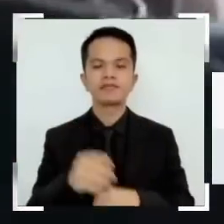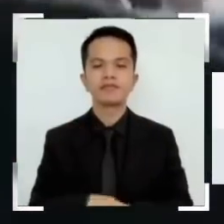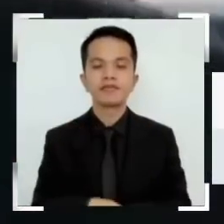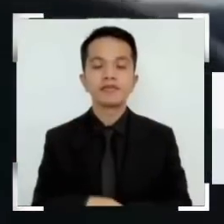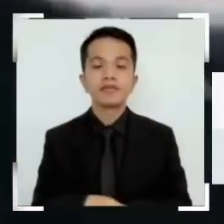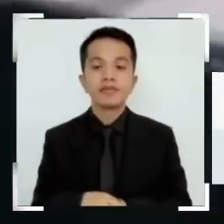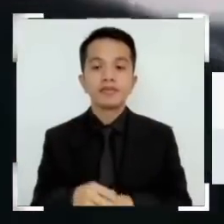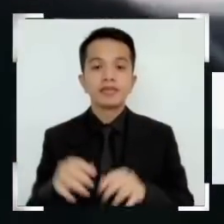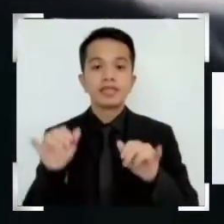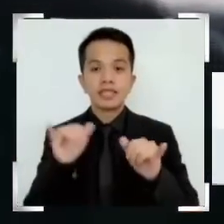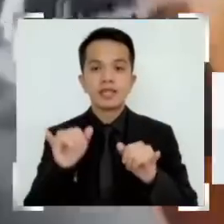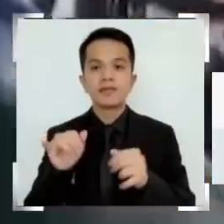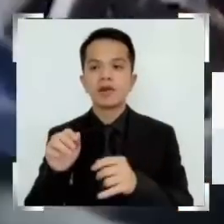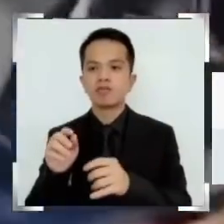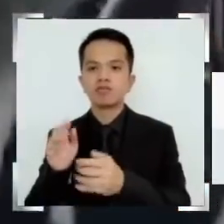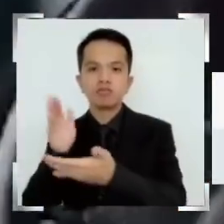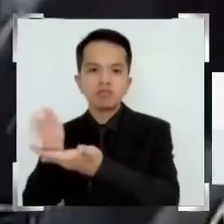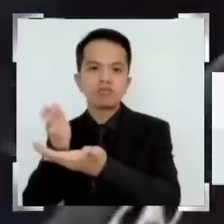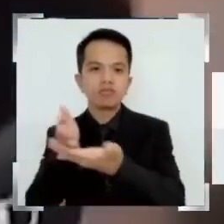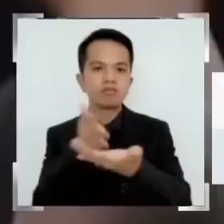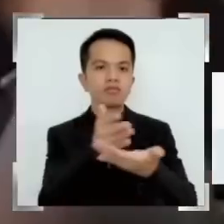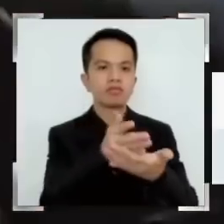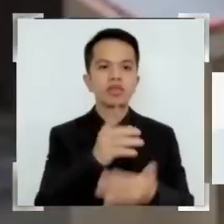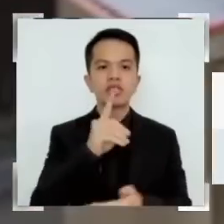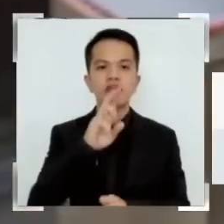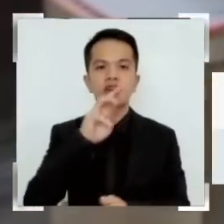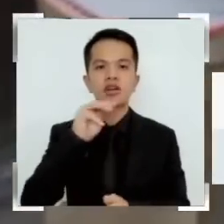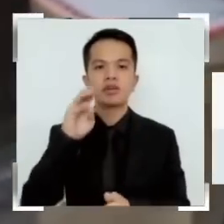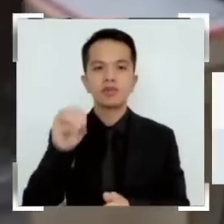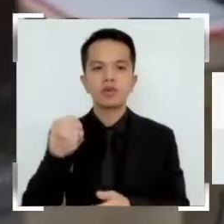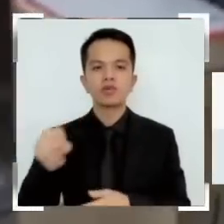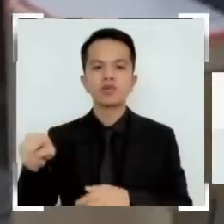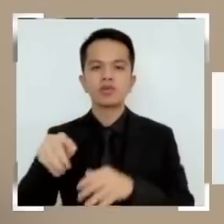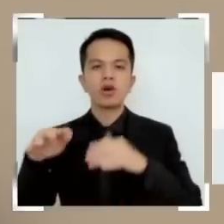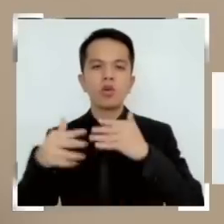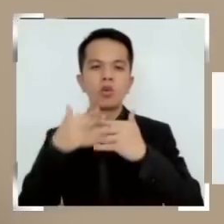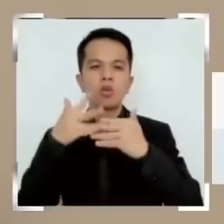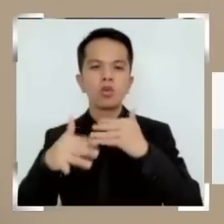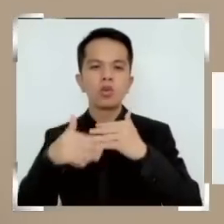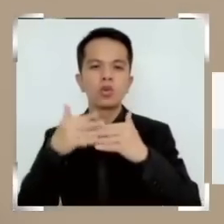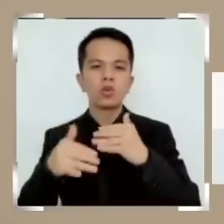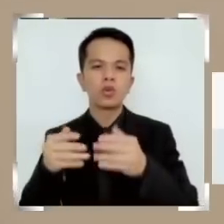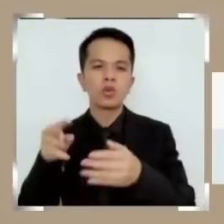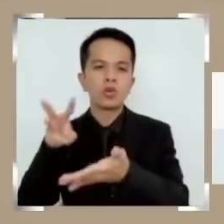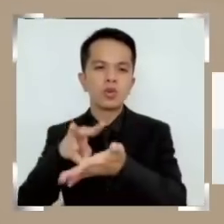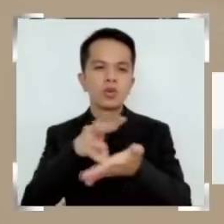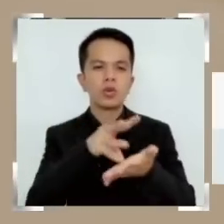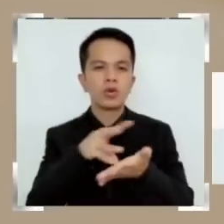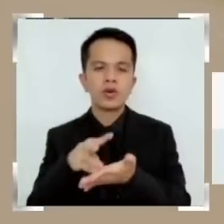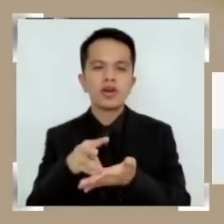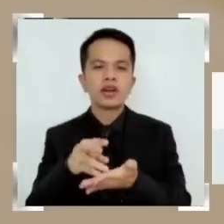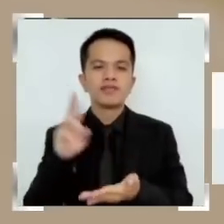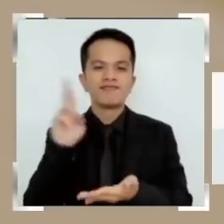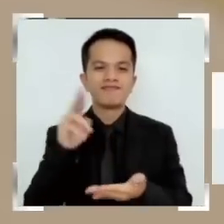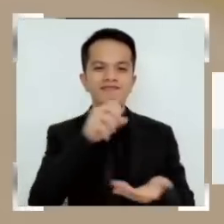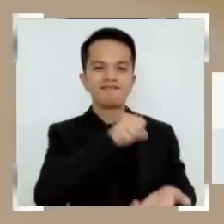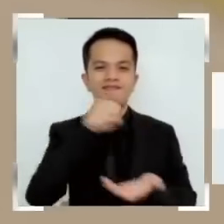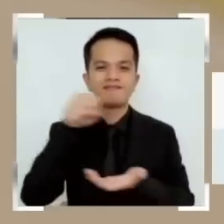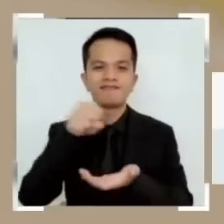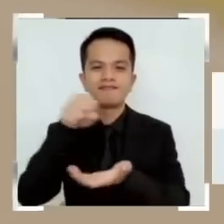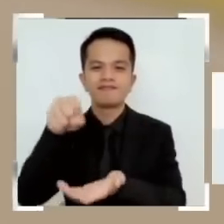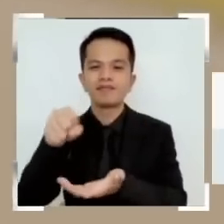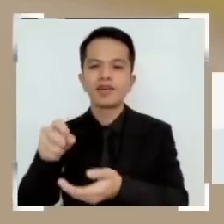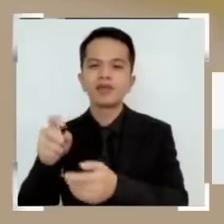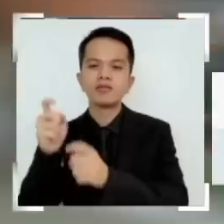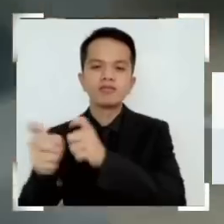na ang mga tauhan ng DRRMO sa mga coastal area. Nakahanda na rin ang kanilang mga relief packs para sa mga residenteng maapektuhan ng